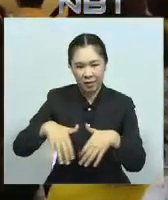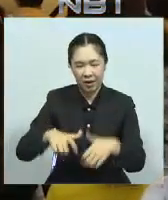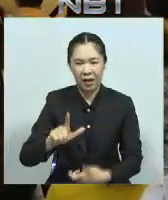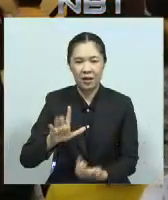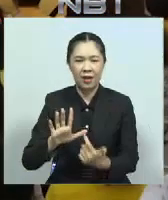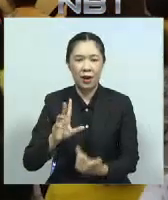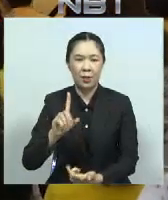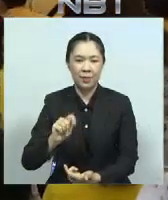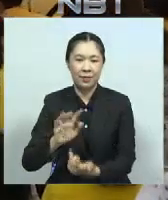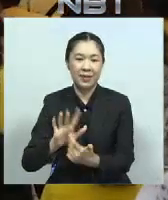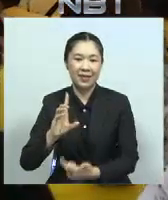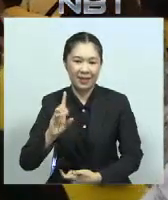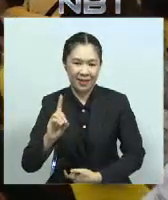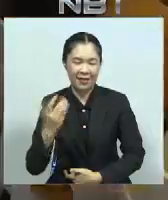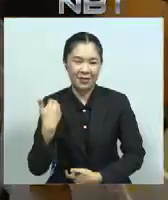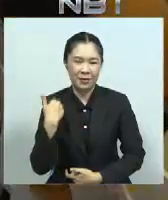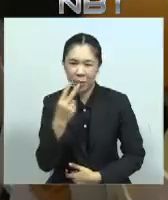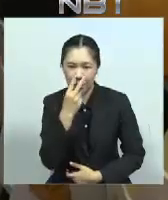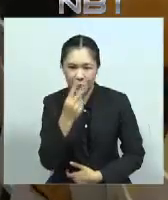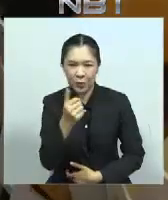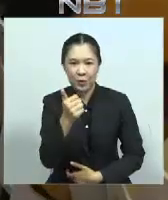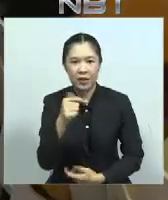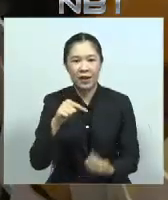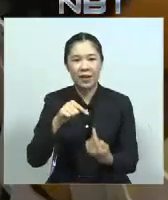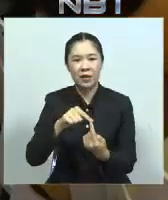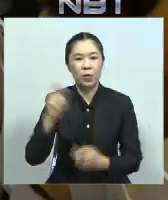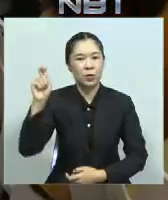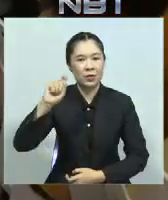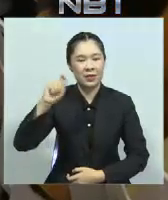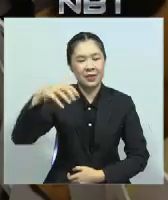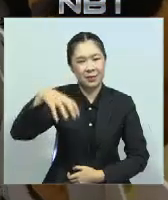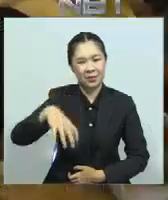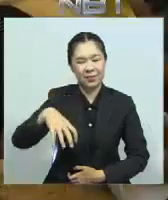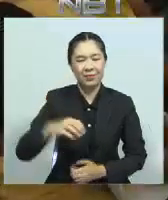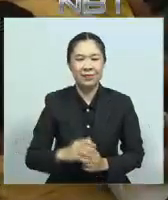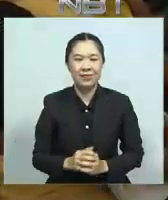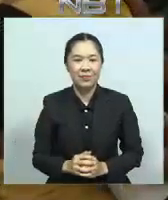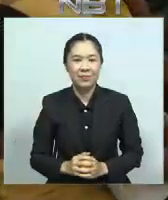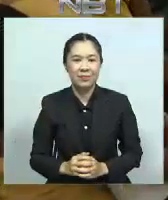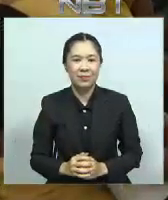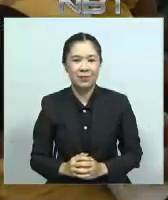อยและอีแซวก็สามารถไปร่วมชมกันได้นะคะที่บริเวณท้องสนามหลวงค่ะ